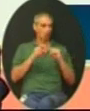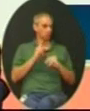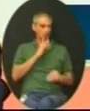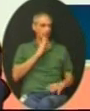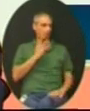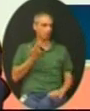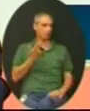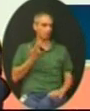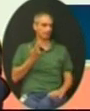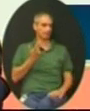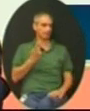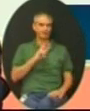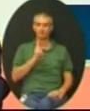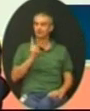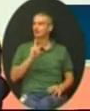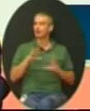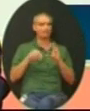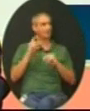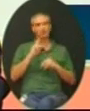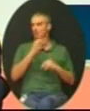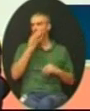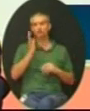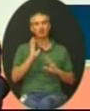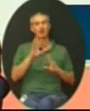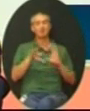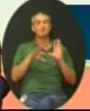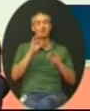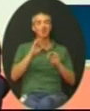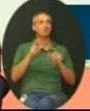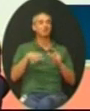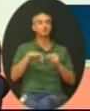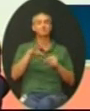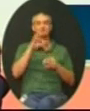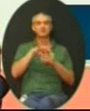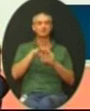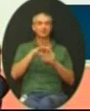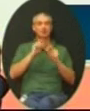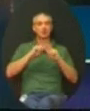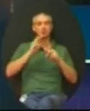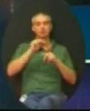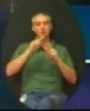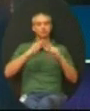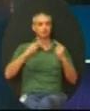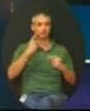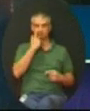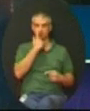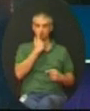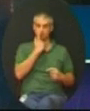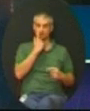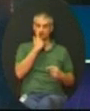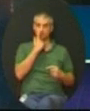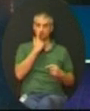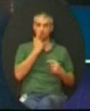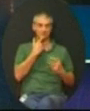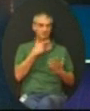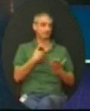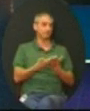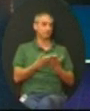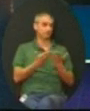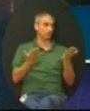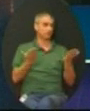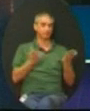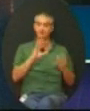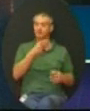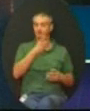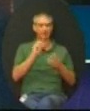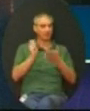בעיה. בבחירות אתה לא מצביע על שאלה. בבחירות אתה מצביע על שלל נושאים. חשבתי שתגיד לי, אתה מצביע על מצע. השאלה, כפי